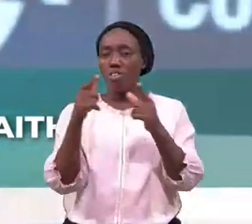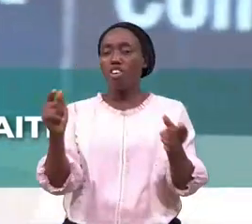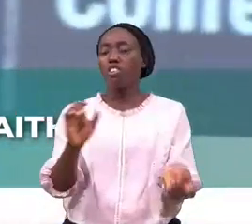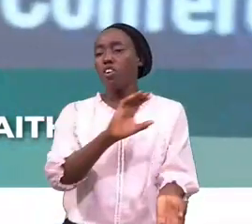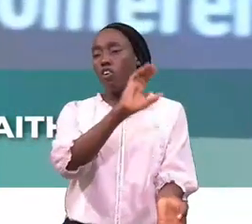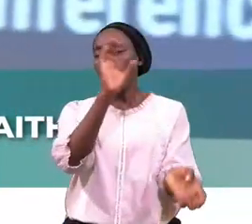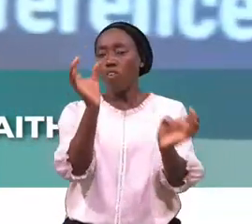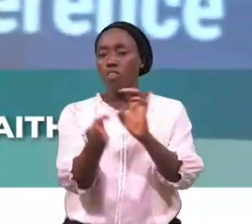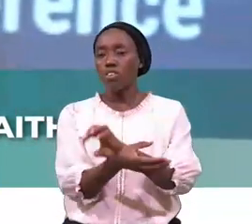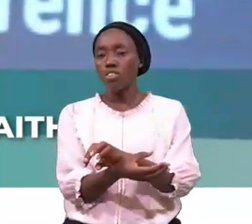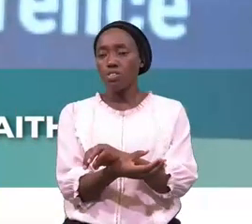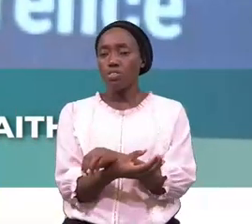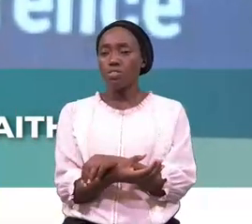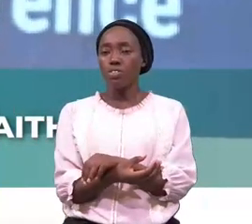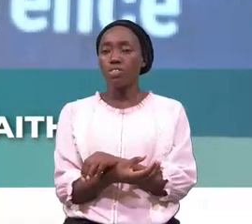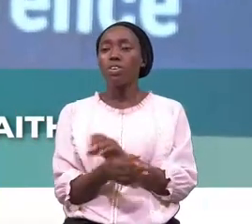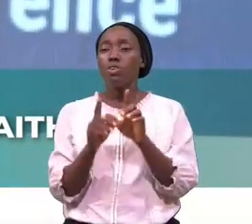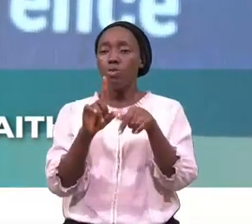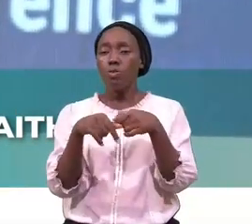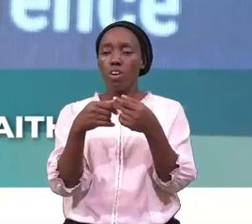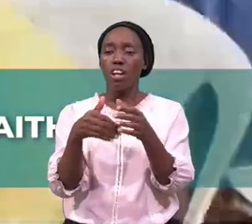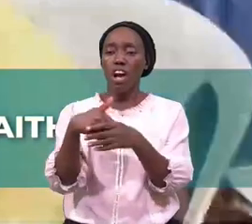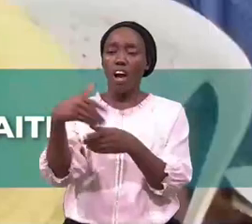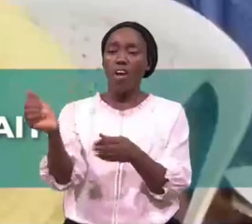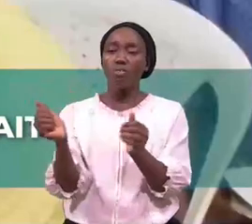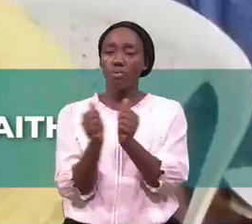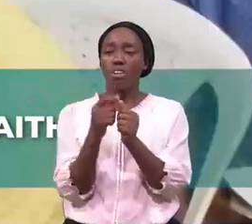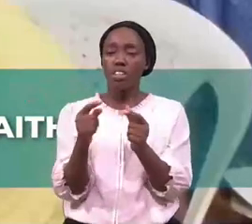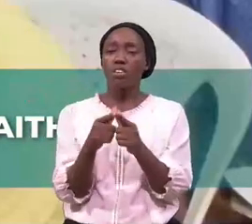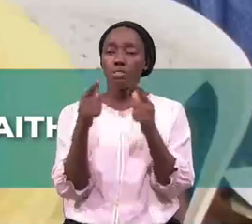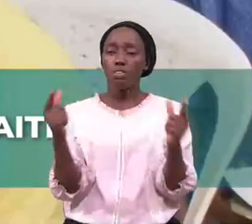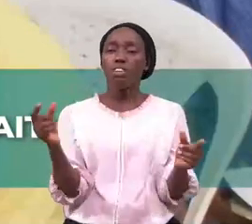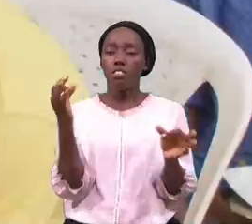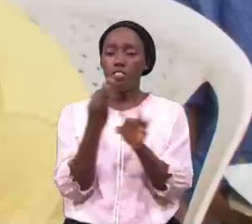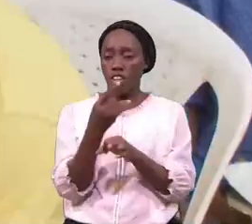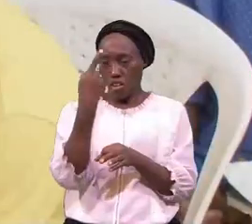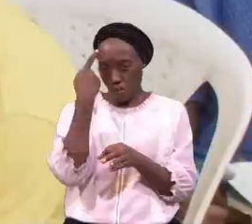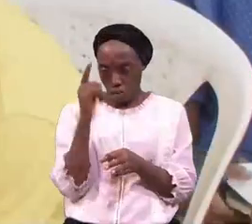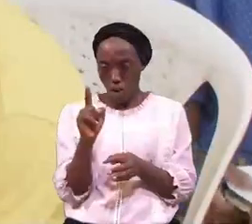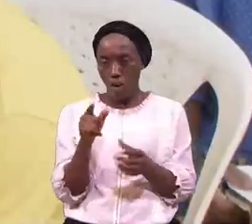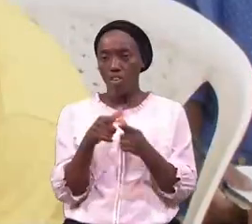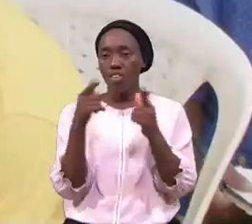Troisième élément, une grande marche avec une grande foi pour de plus grandes